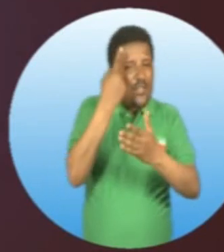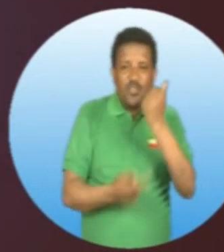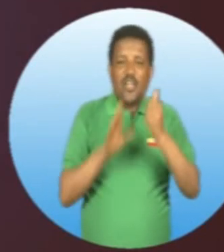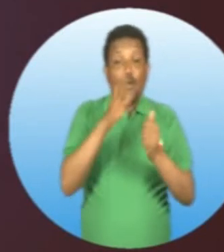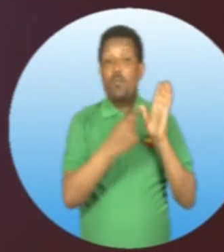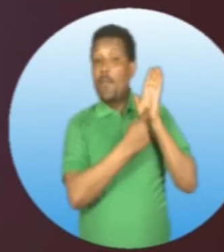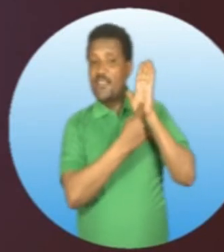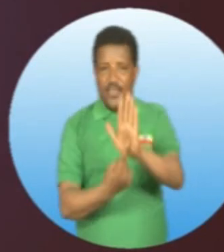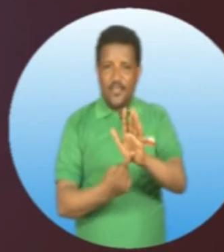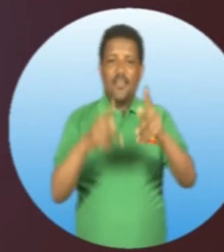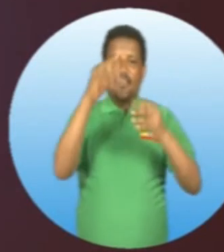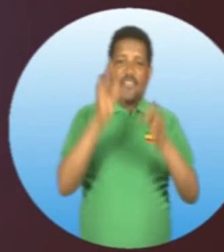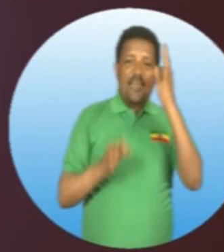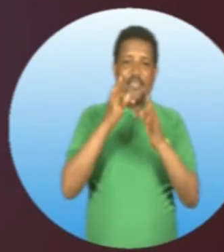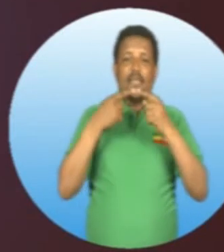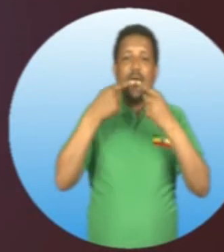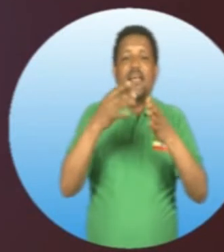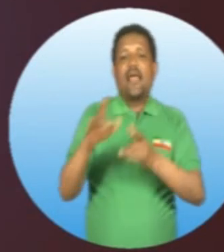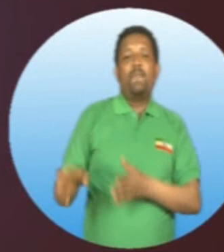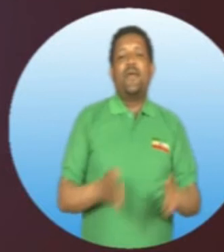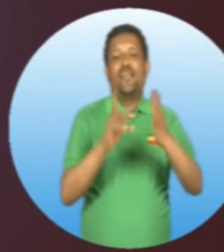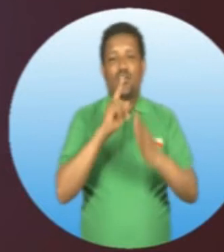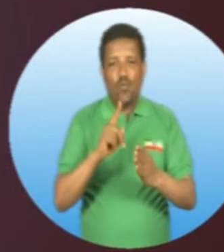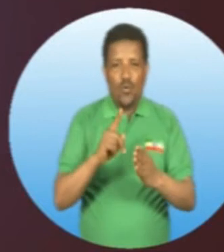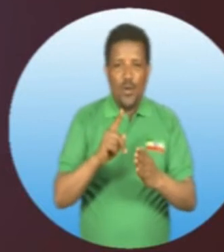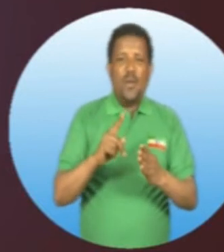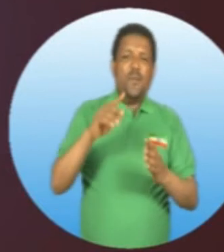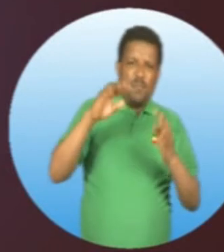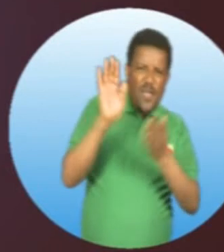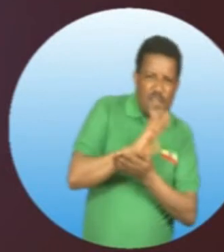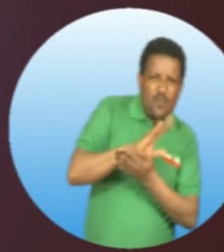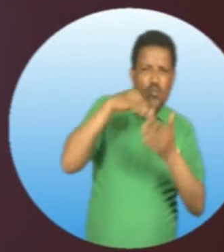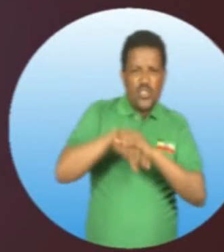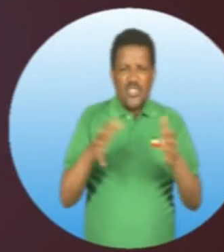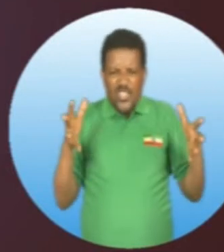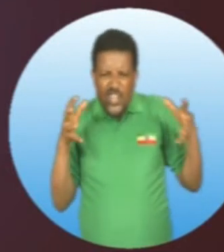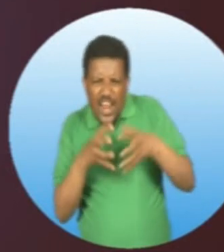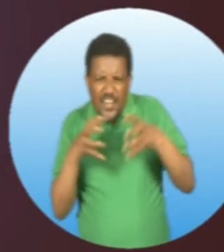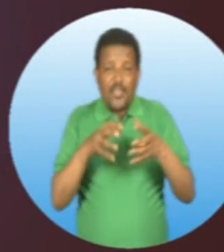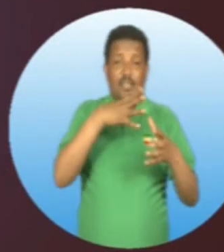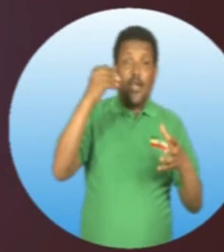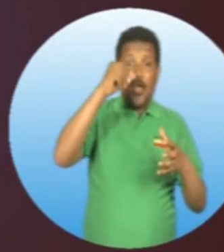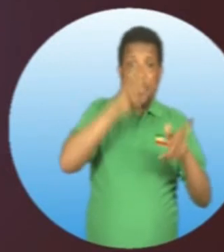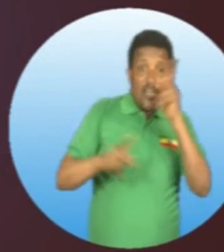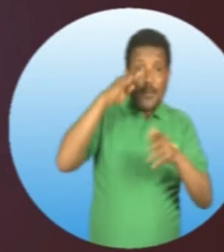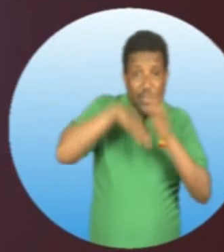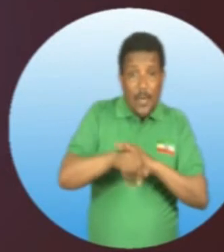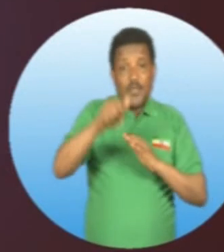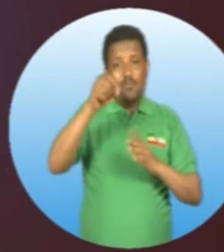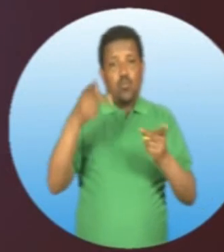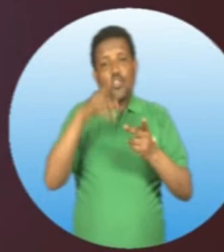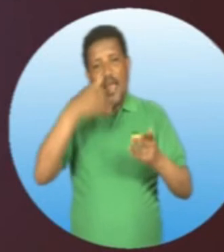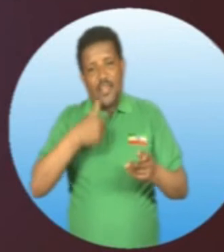ሳይሆን በማሳየት ታሪክ የመንገሪያ መንገድ ነው። በፊልም ውስጥ የተጨናነቀና ህዝብ የበዛበት ቦታ ውስጥ ያለን ሰው